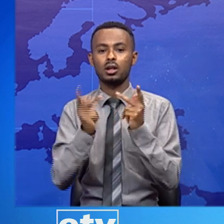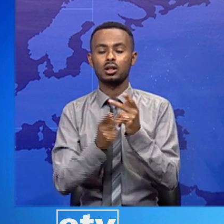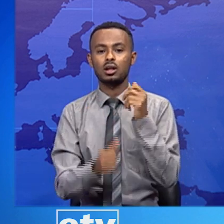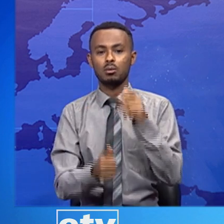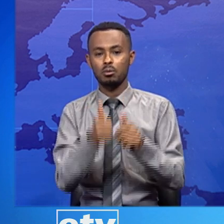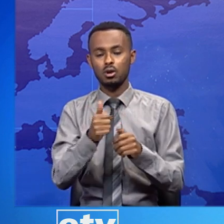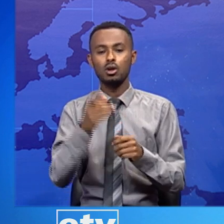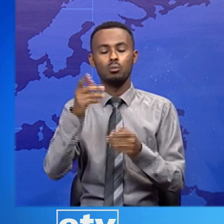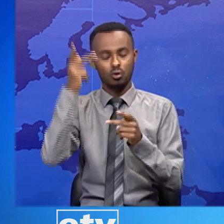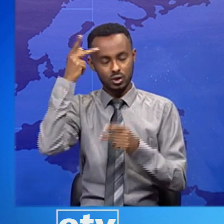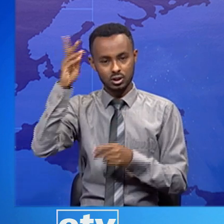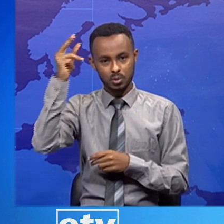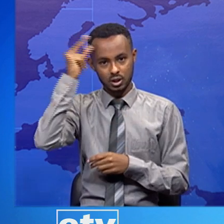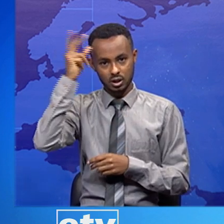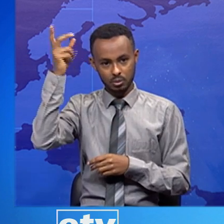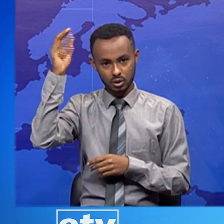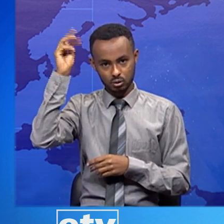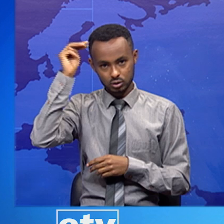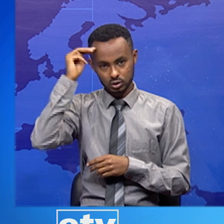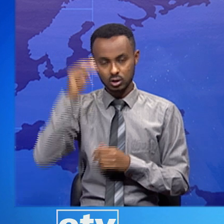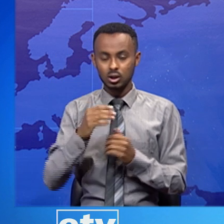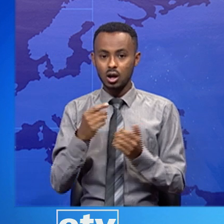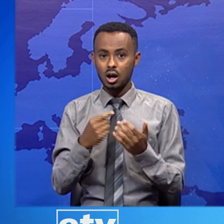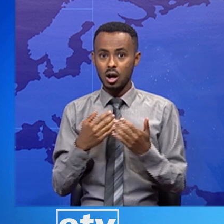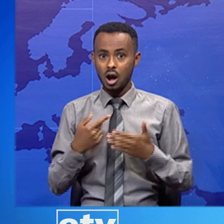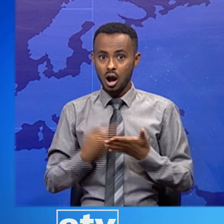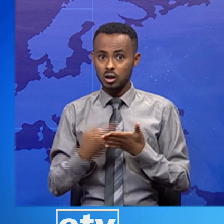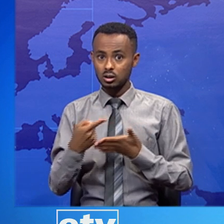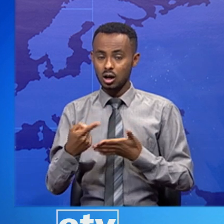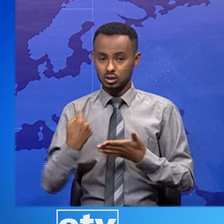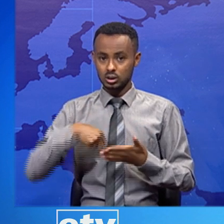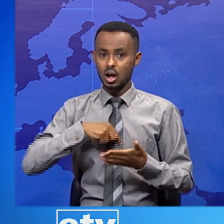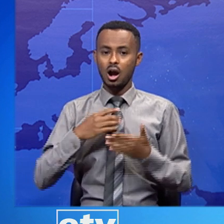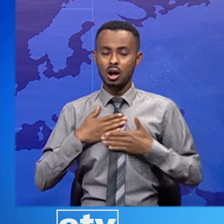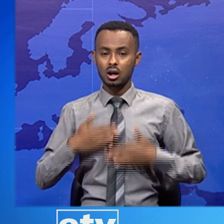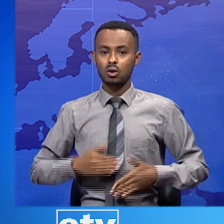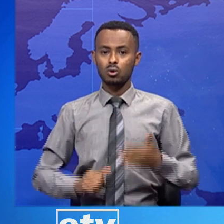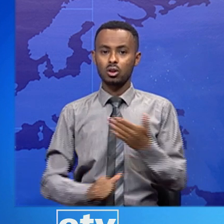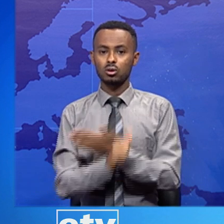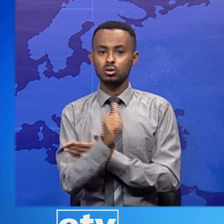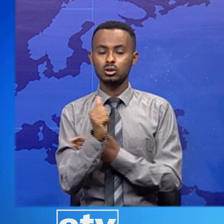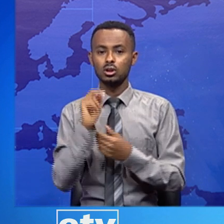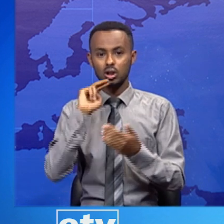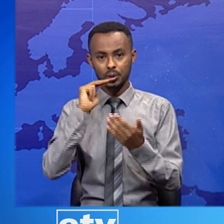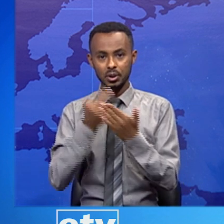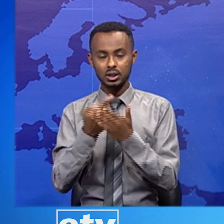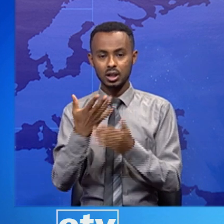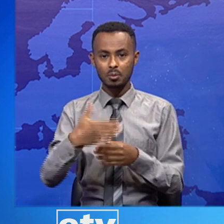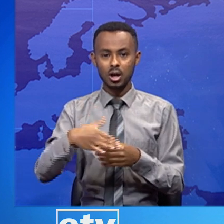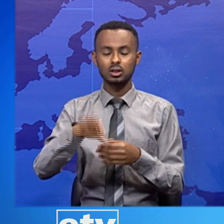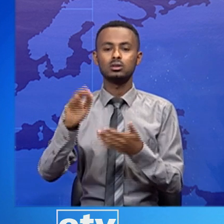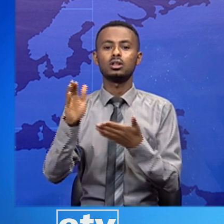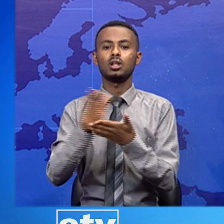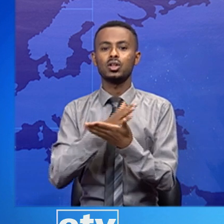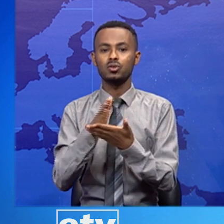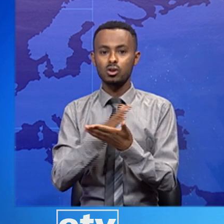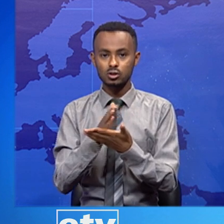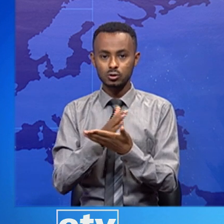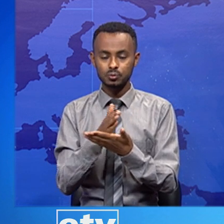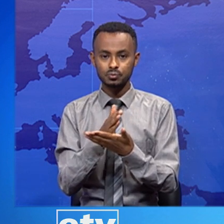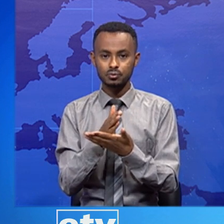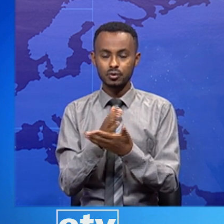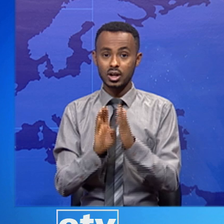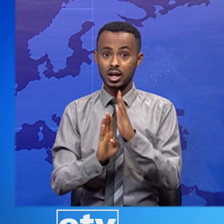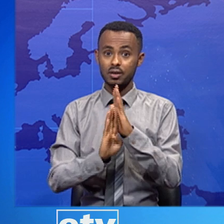ዲሞክራሲ ፓርቲ ሊቀመንበር ፕሮፌሰር በየነ ጴጥሮስ። አካል ጉዳተኞችን መረጃ ለማግኘትም